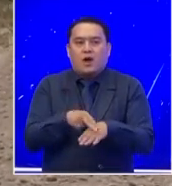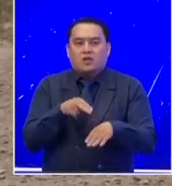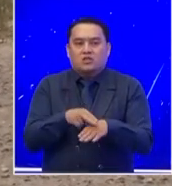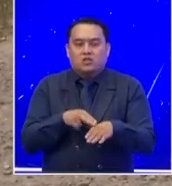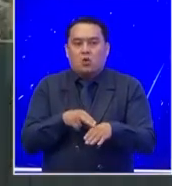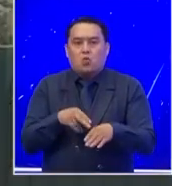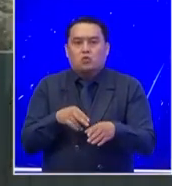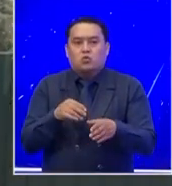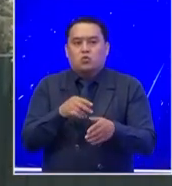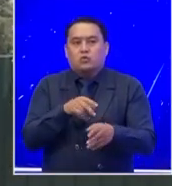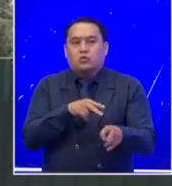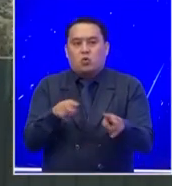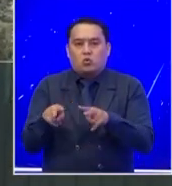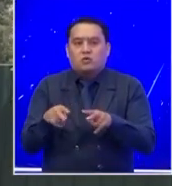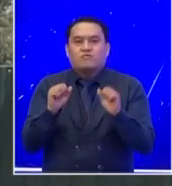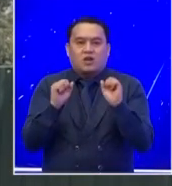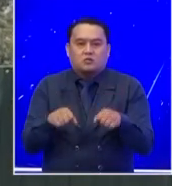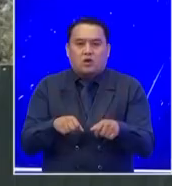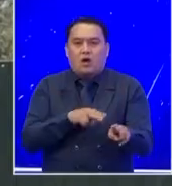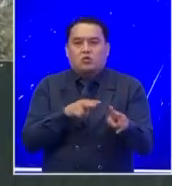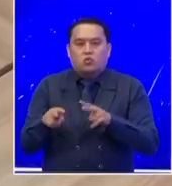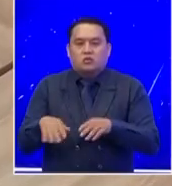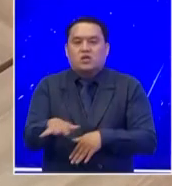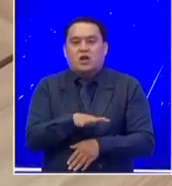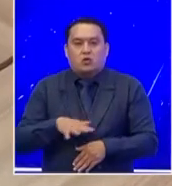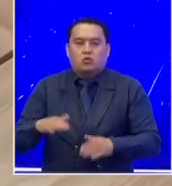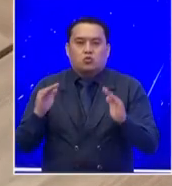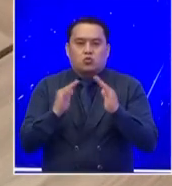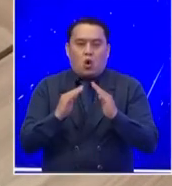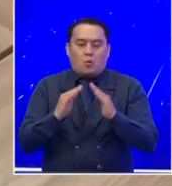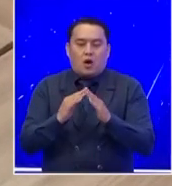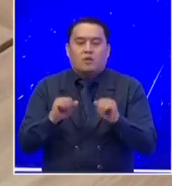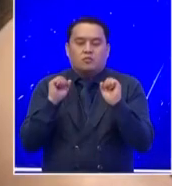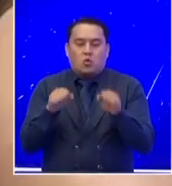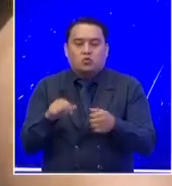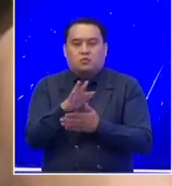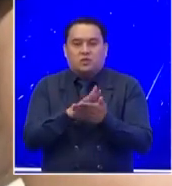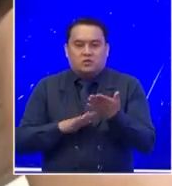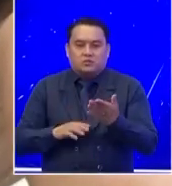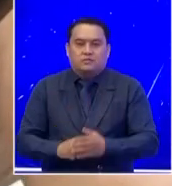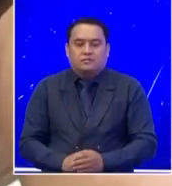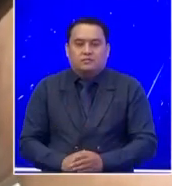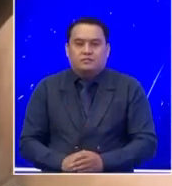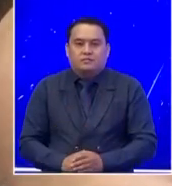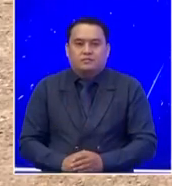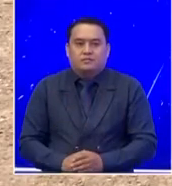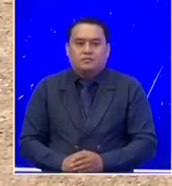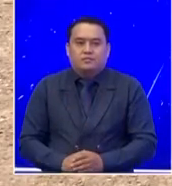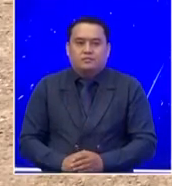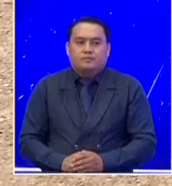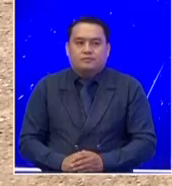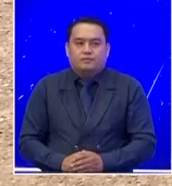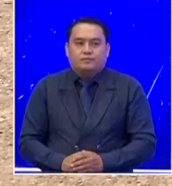пункт полиции, а сам участковый имеет возможность контролировать территорию не только из кабинета, но и посредством мобильной связи.